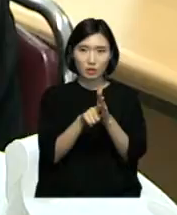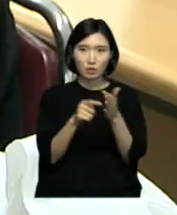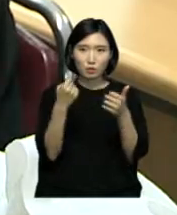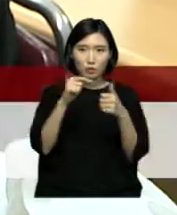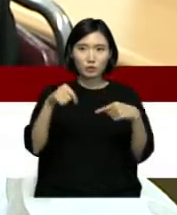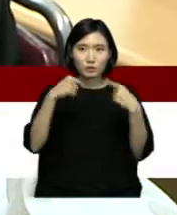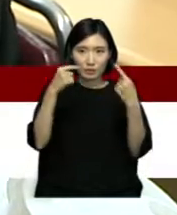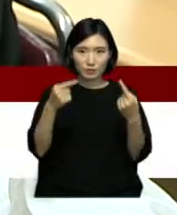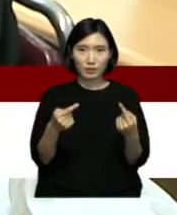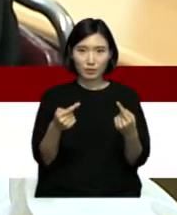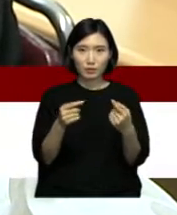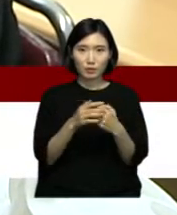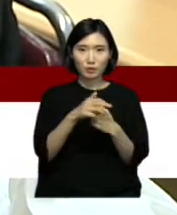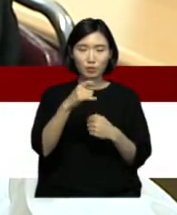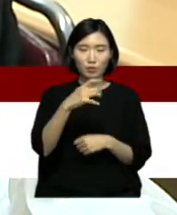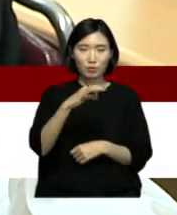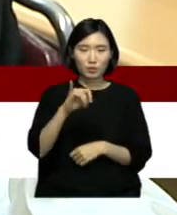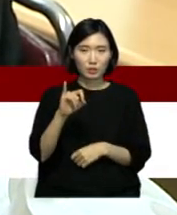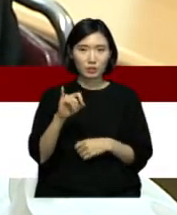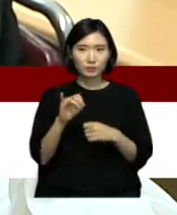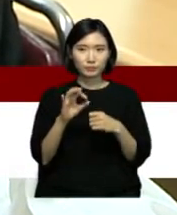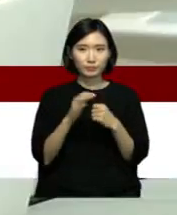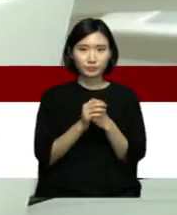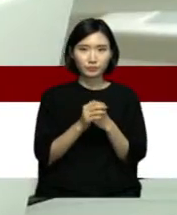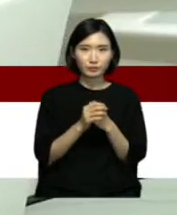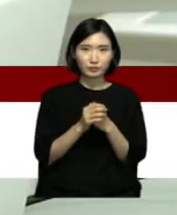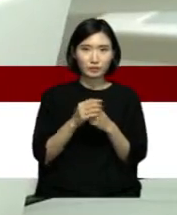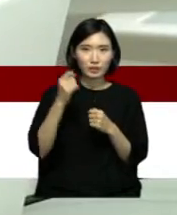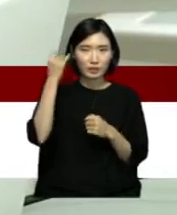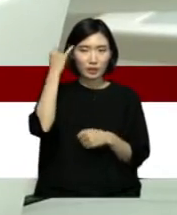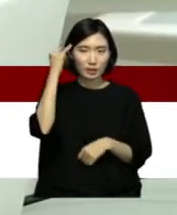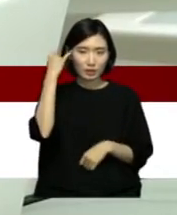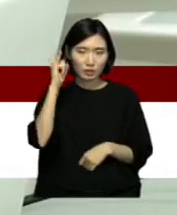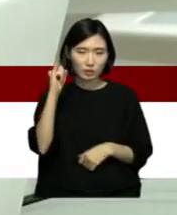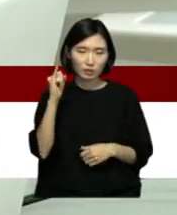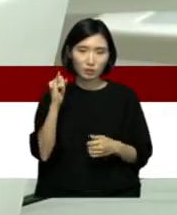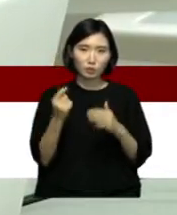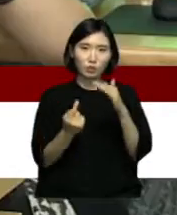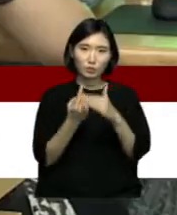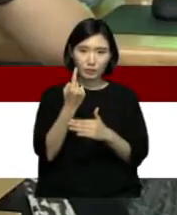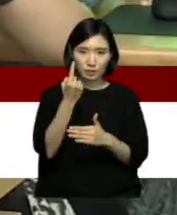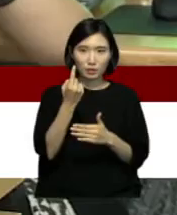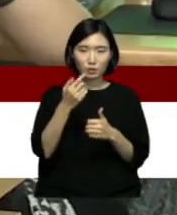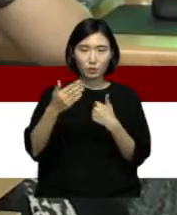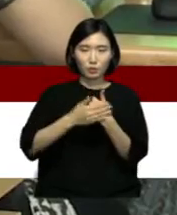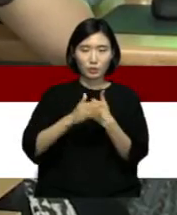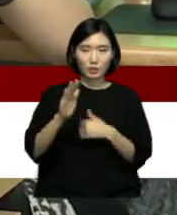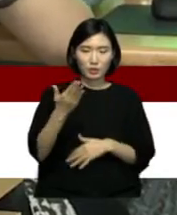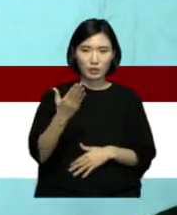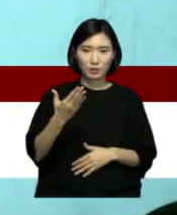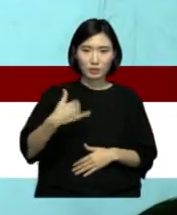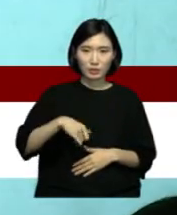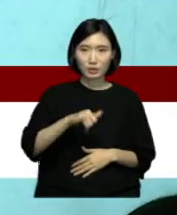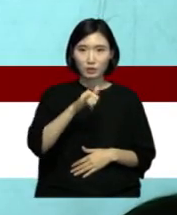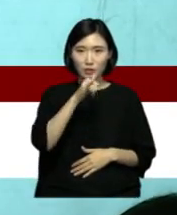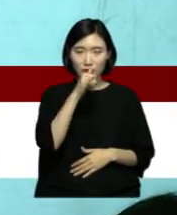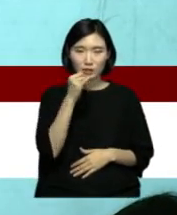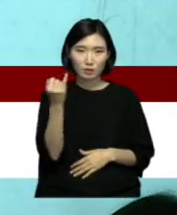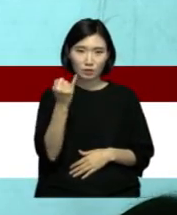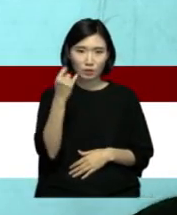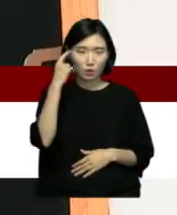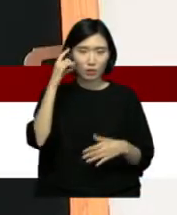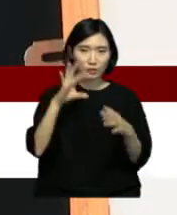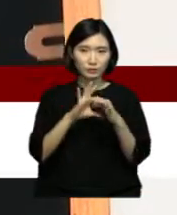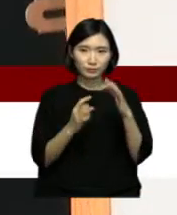참여했습니다. 코딩이 사고력과 창의력을 키우는 데 도움이 된다는 사실이 알려지면서 아이를 둔 여성들의 관심이 높아지고